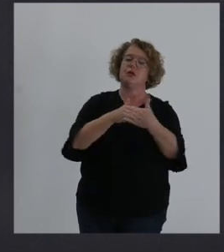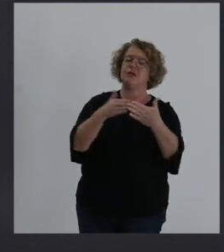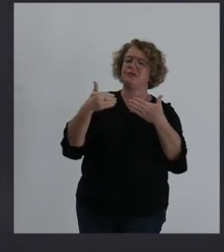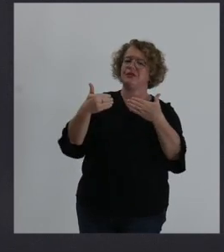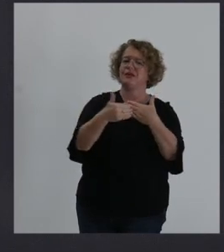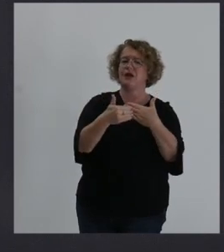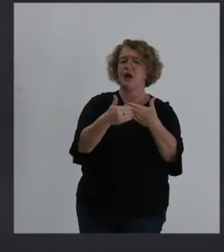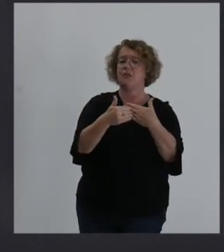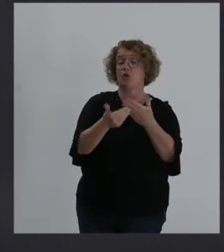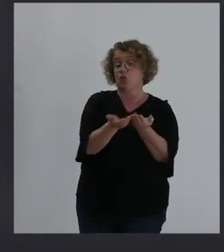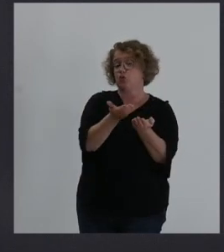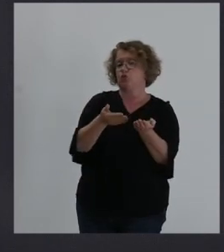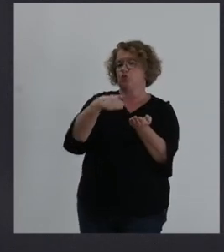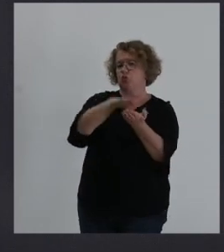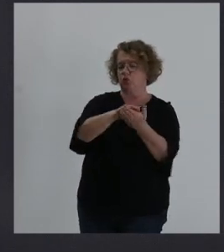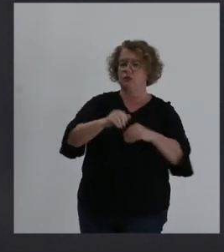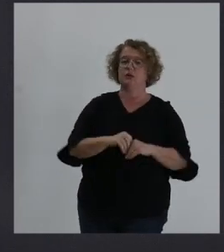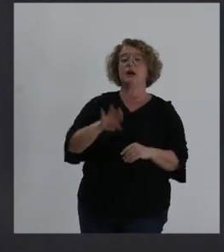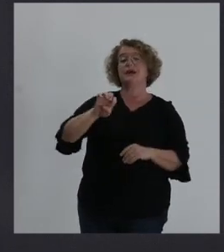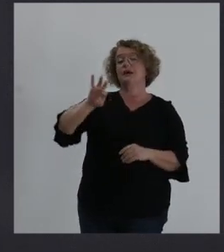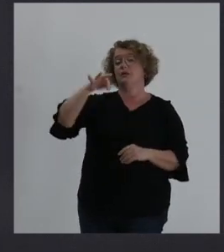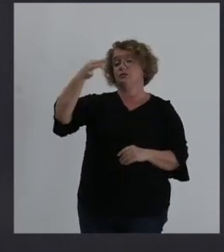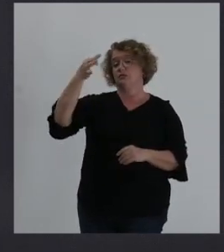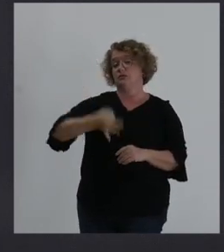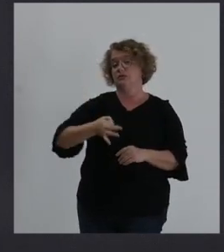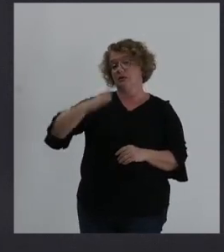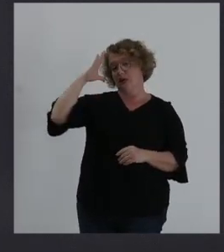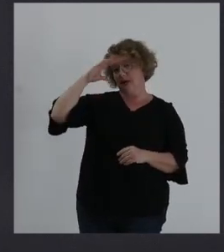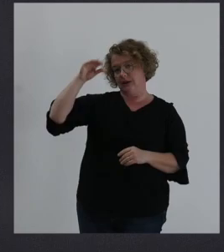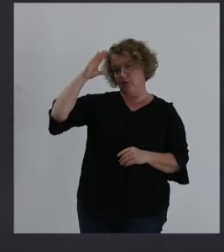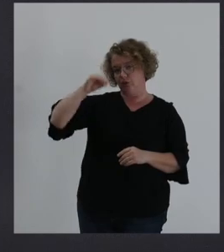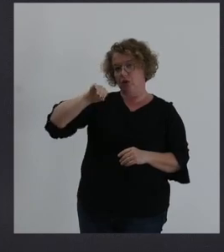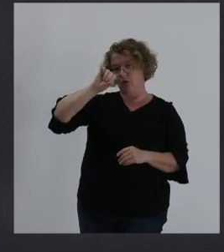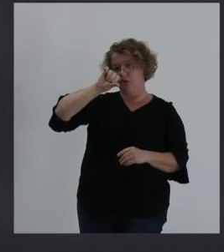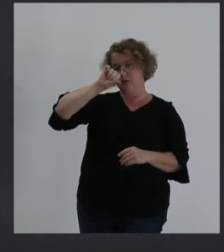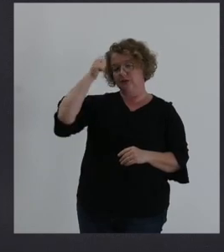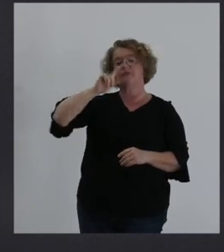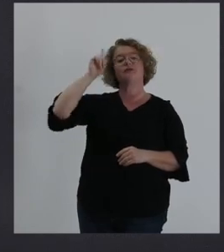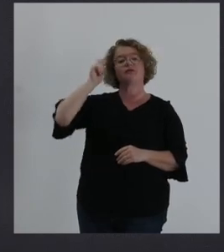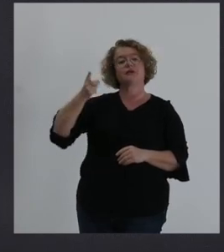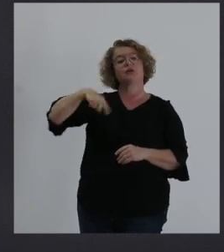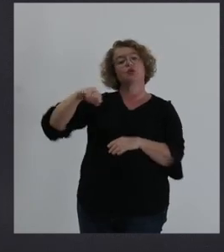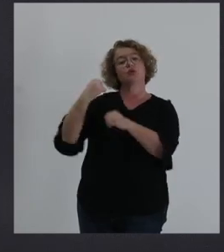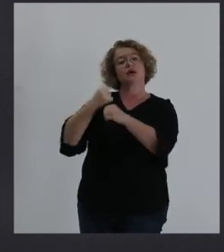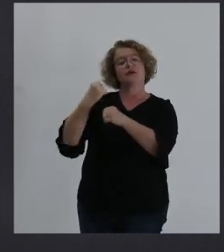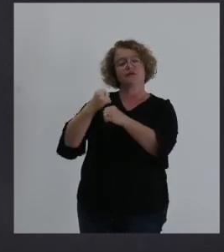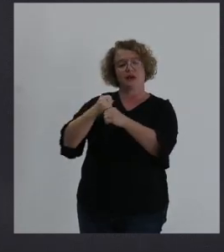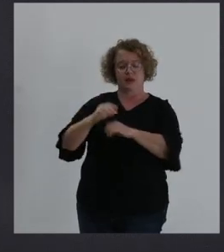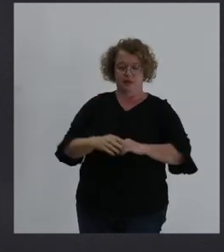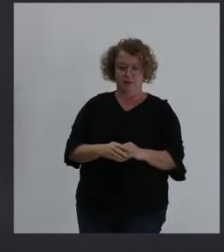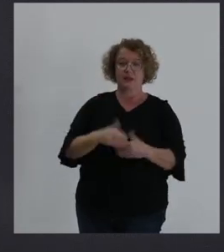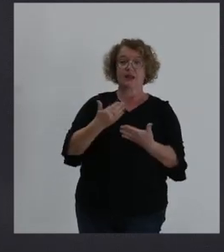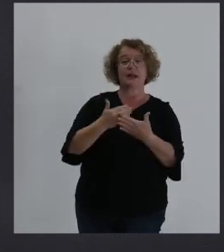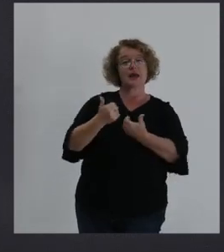handicap a quasiment doublé en 4 ans et 40% des étudiantes et étudiants de l'Université Bordeaux-Montaigne sont salariés. Nous mettrons en place un